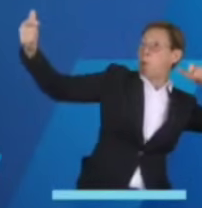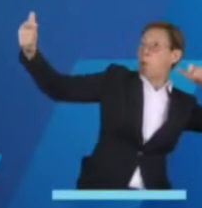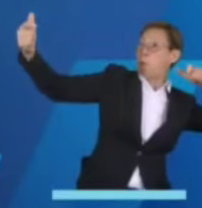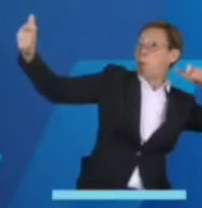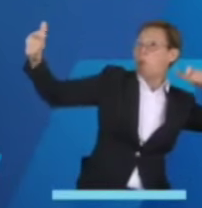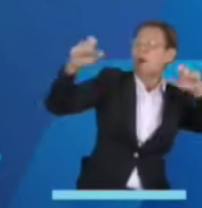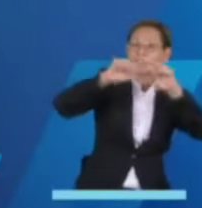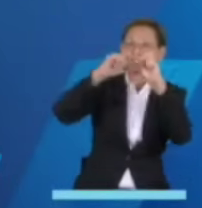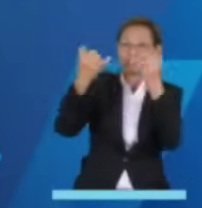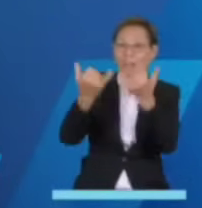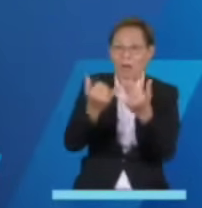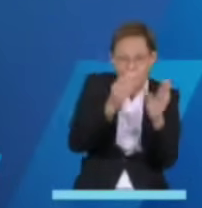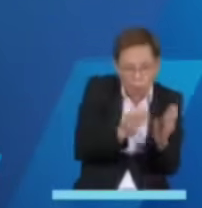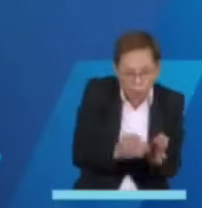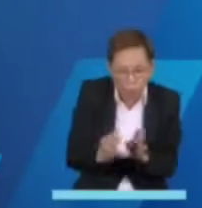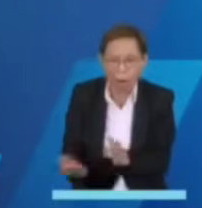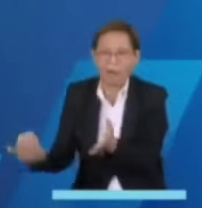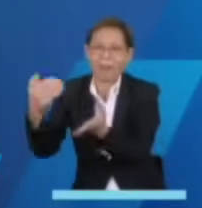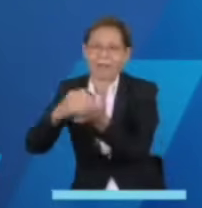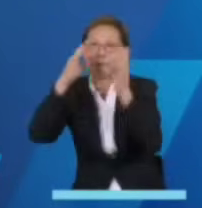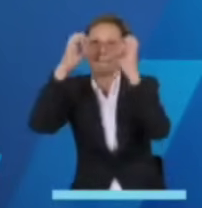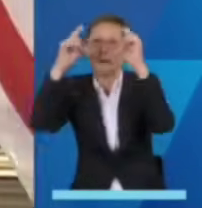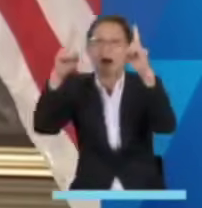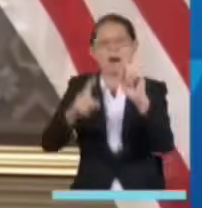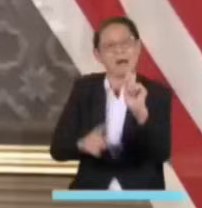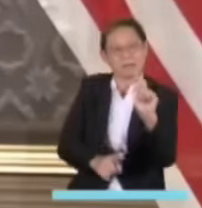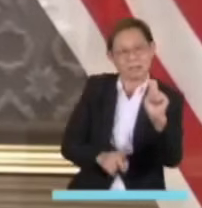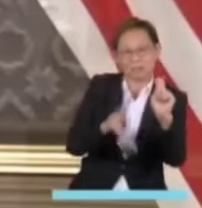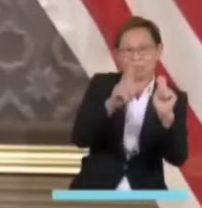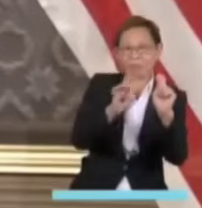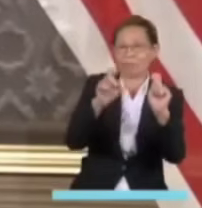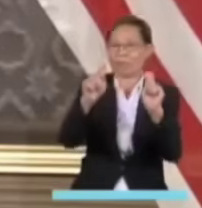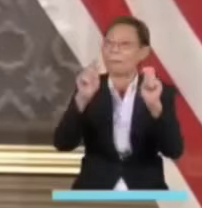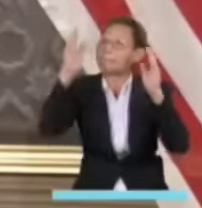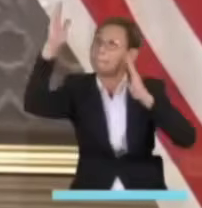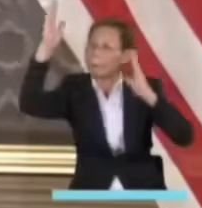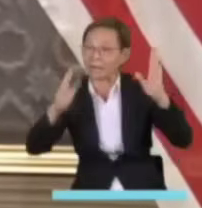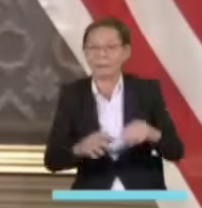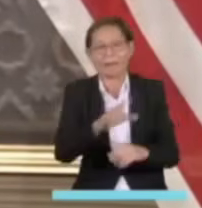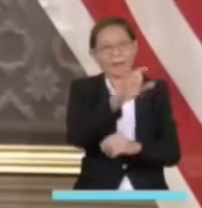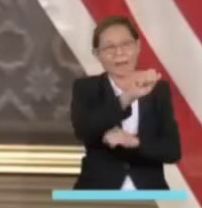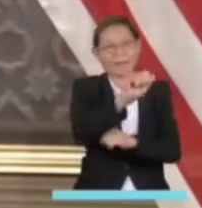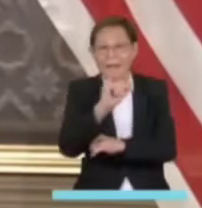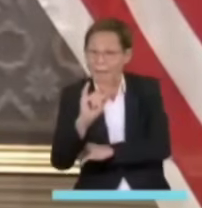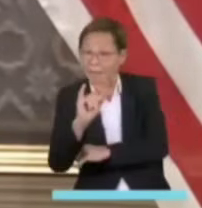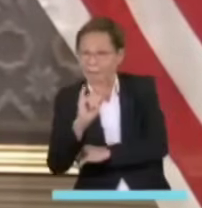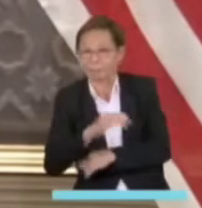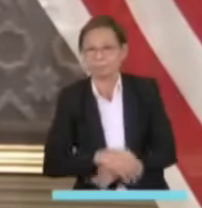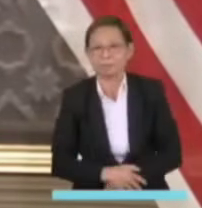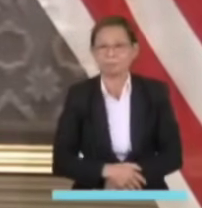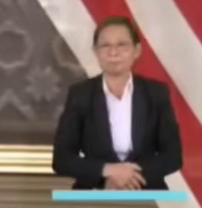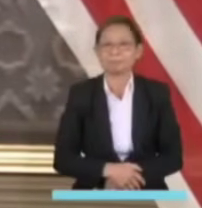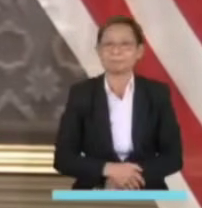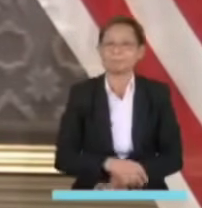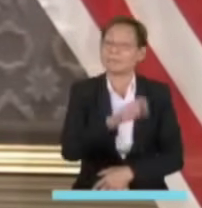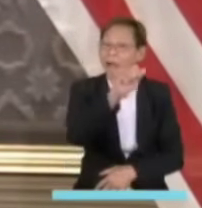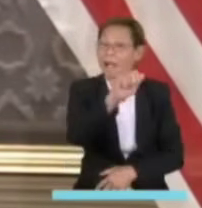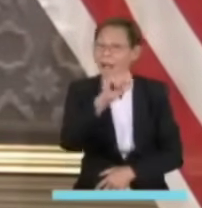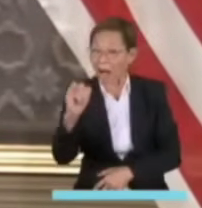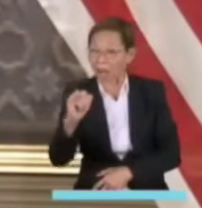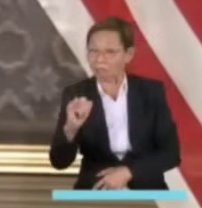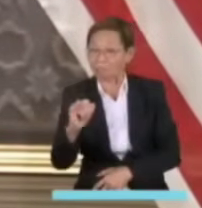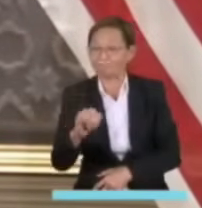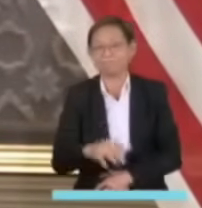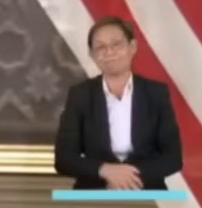Industri dalam menstrukturkan semula pendidikan tibet negara. AI, Artificial